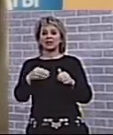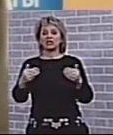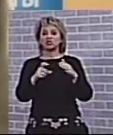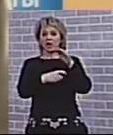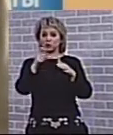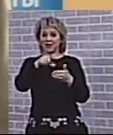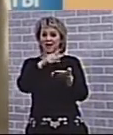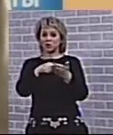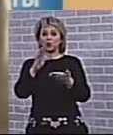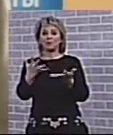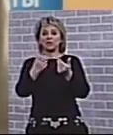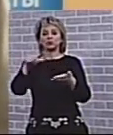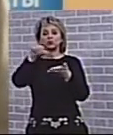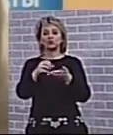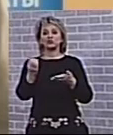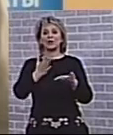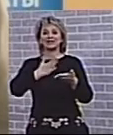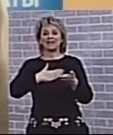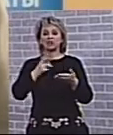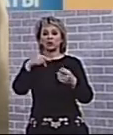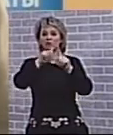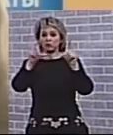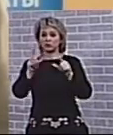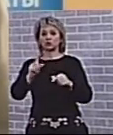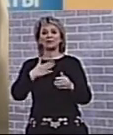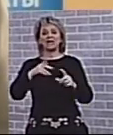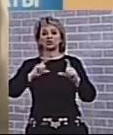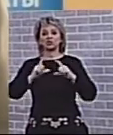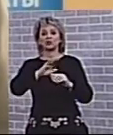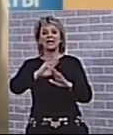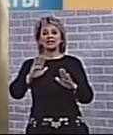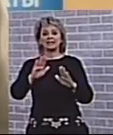шахтерских городов примут участие еще и наши вузы, чтобы наши студенты